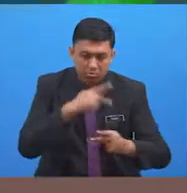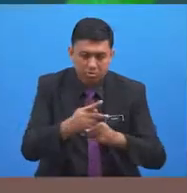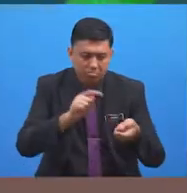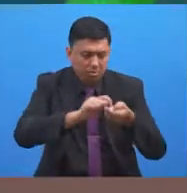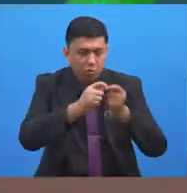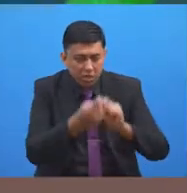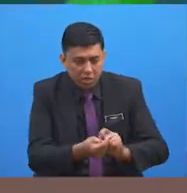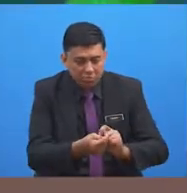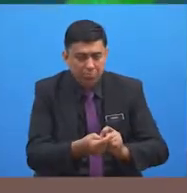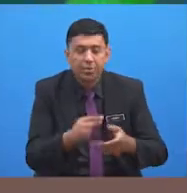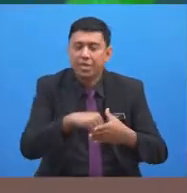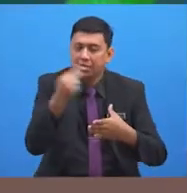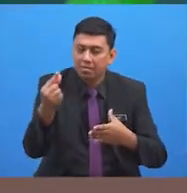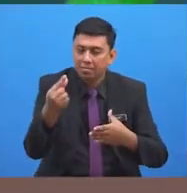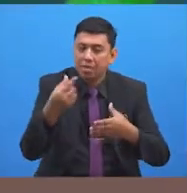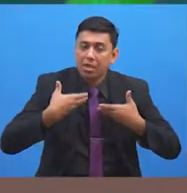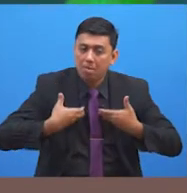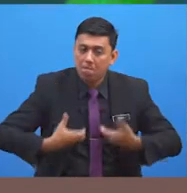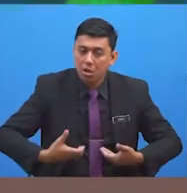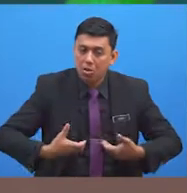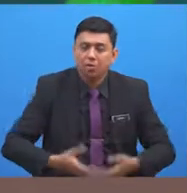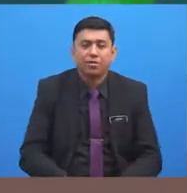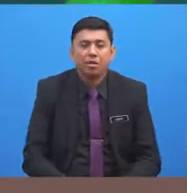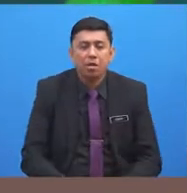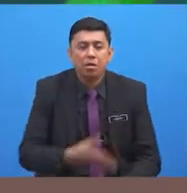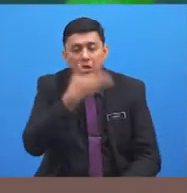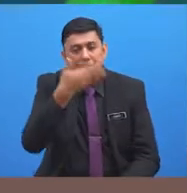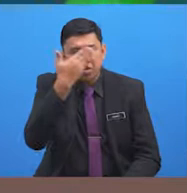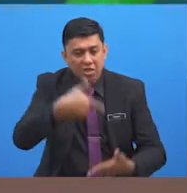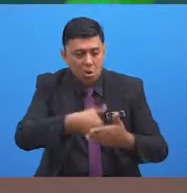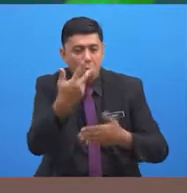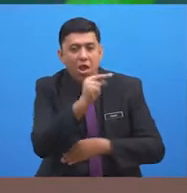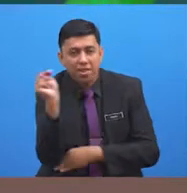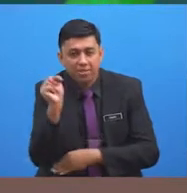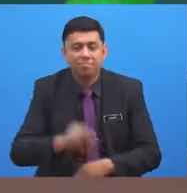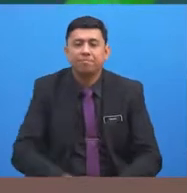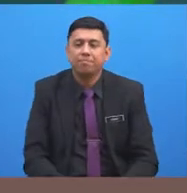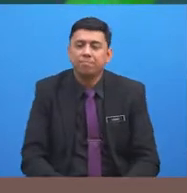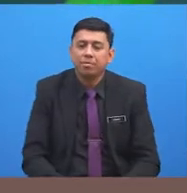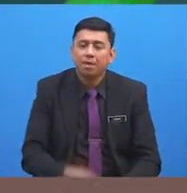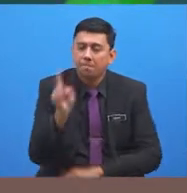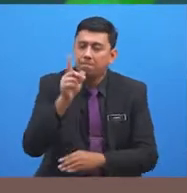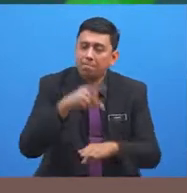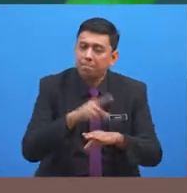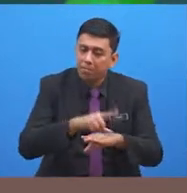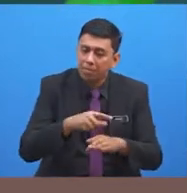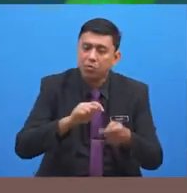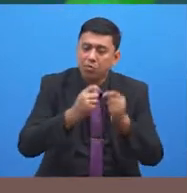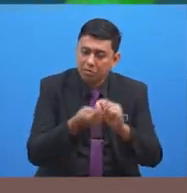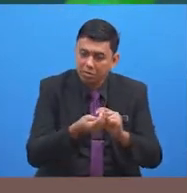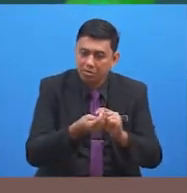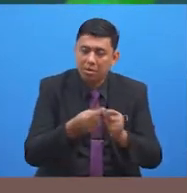Proses pertukaran gas di paru-paru dikenali sebagai pernafasan luaran. Manakala